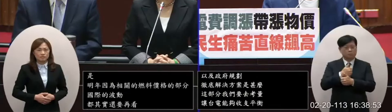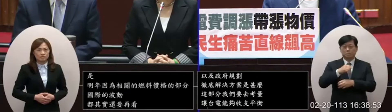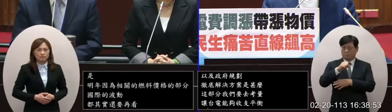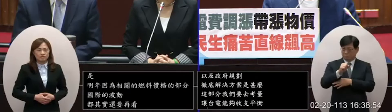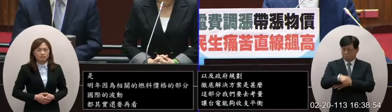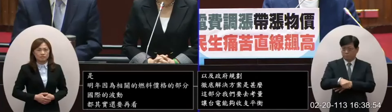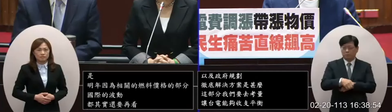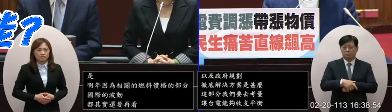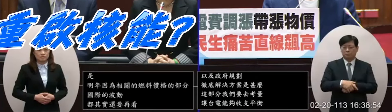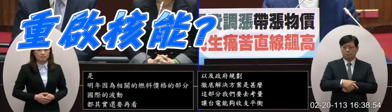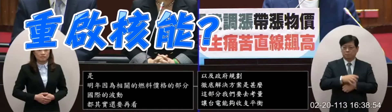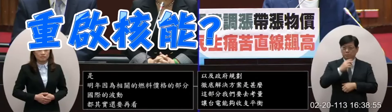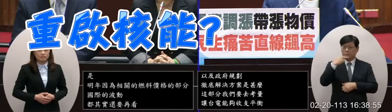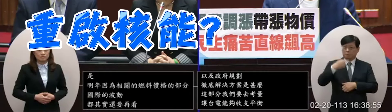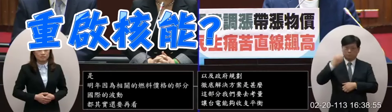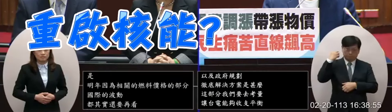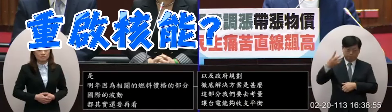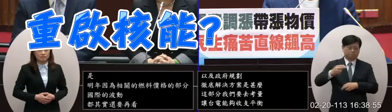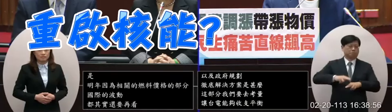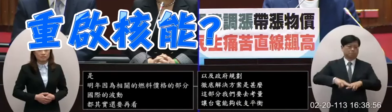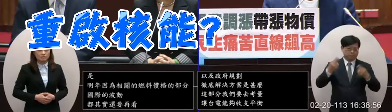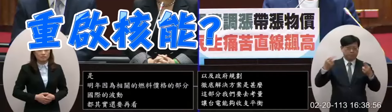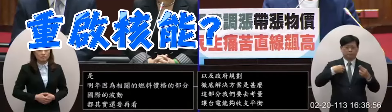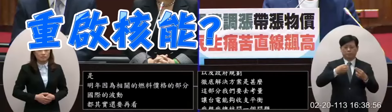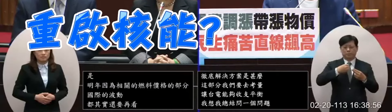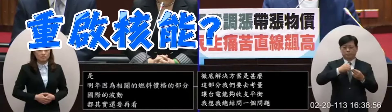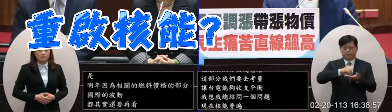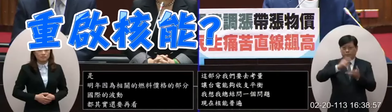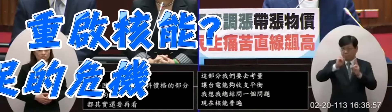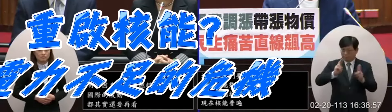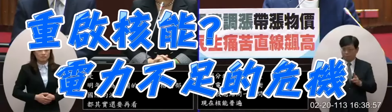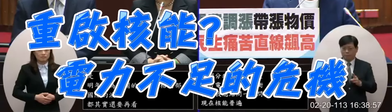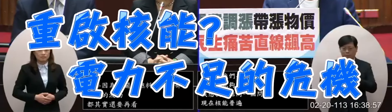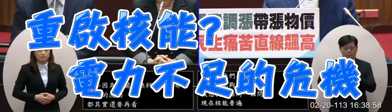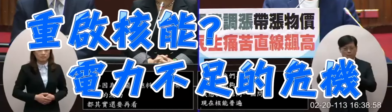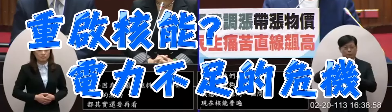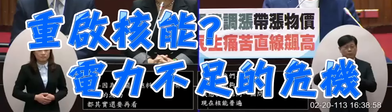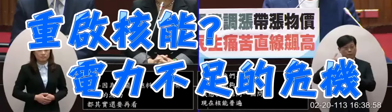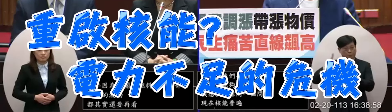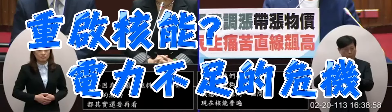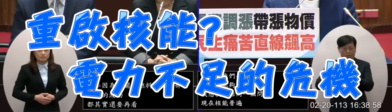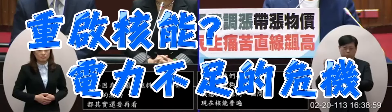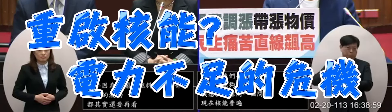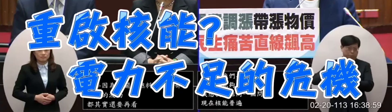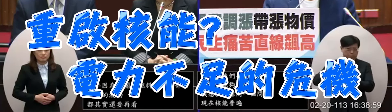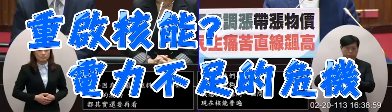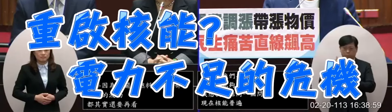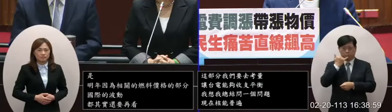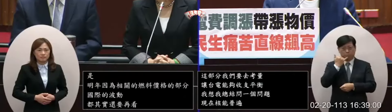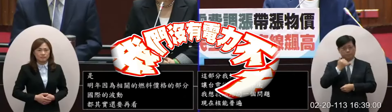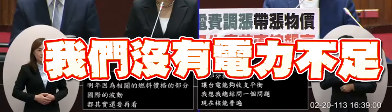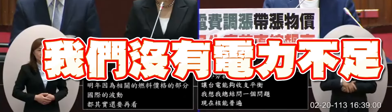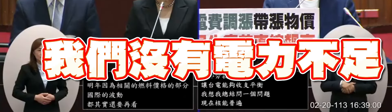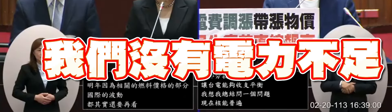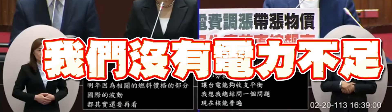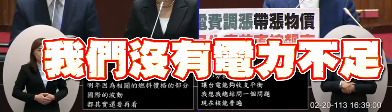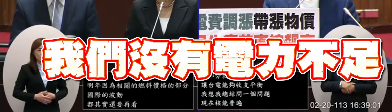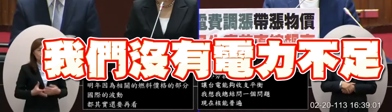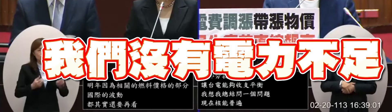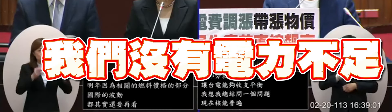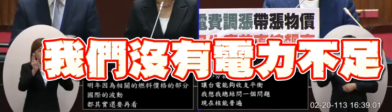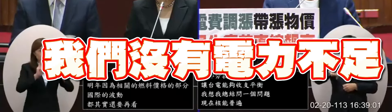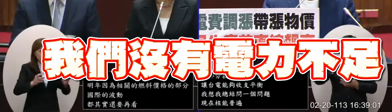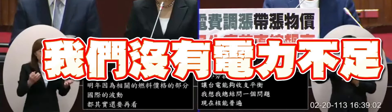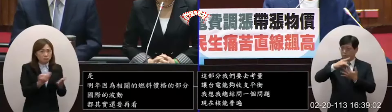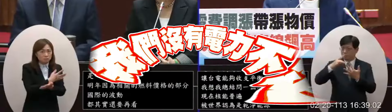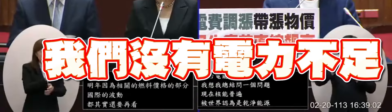愿意采用重启核能，以补足我们未来电力不足的这个危机？ 我们没有电力不足， 有没有这个